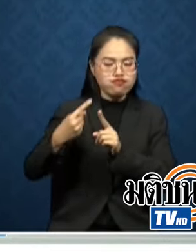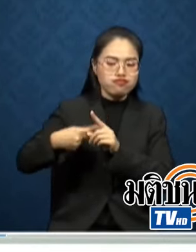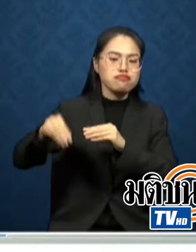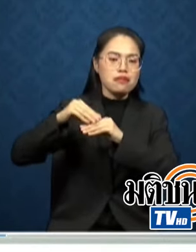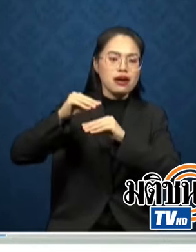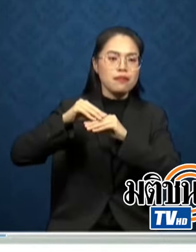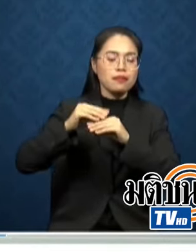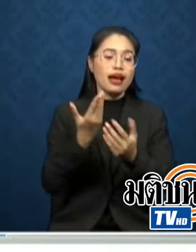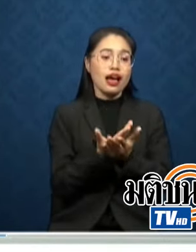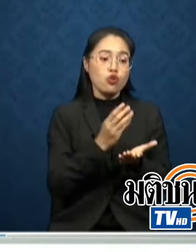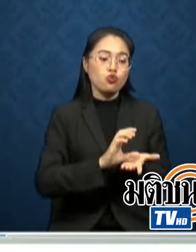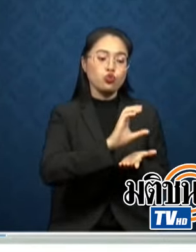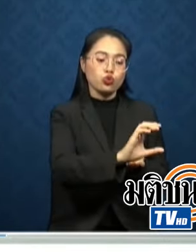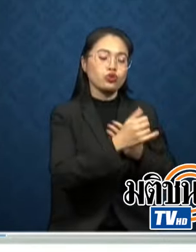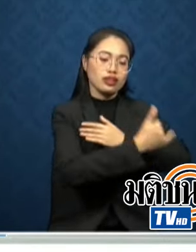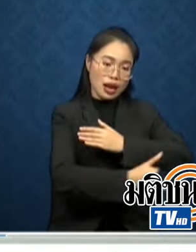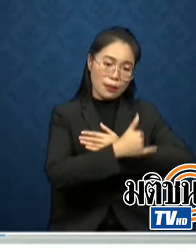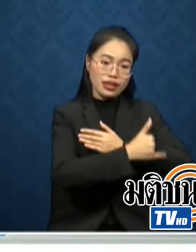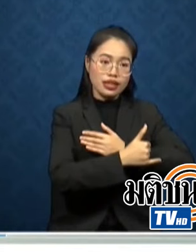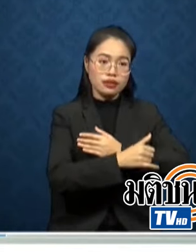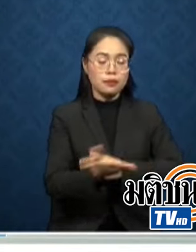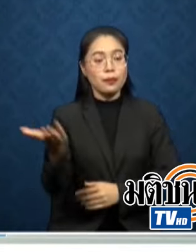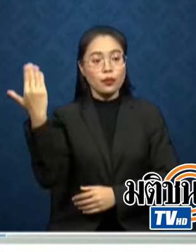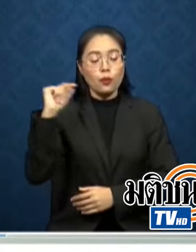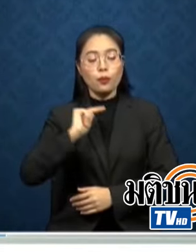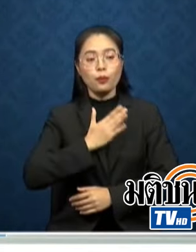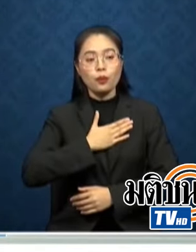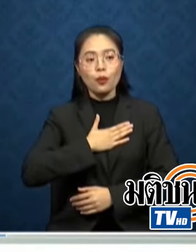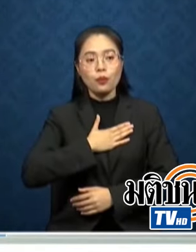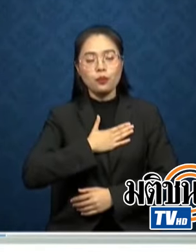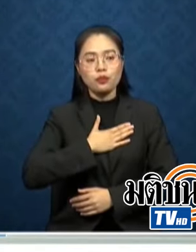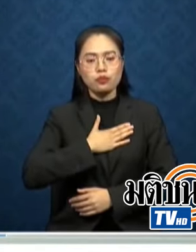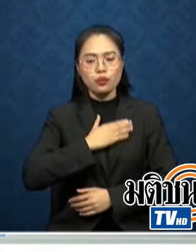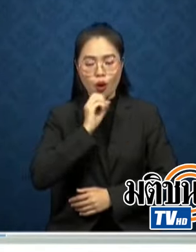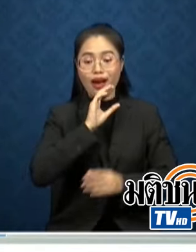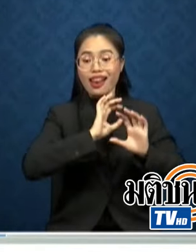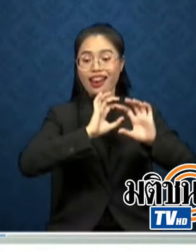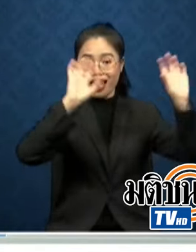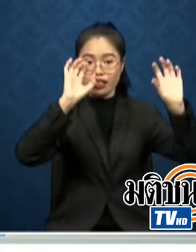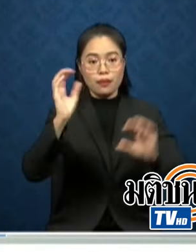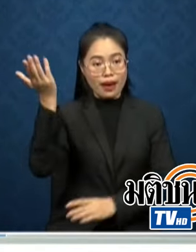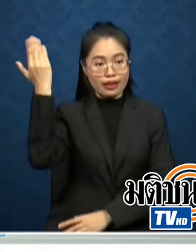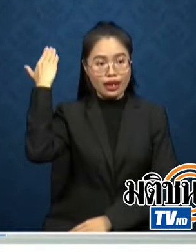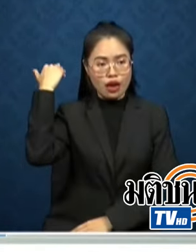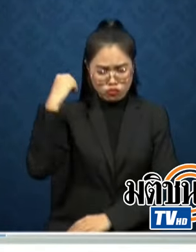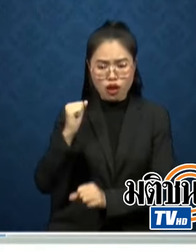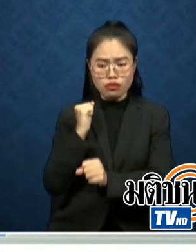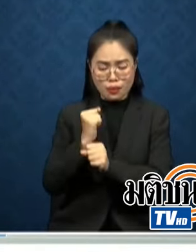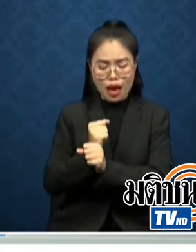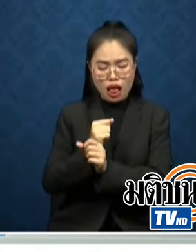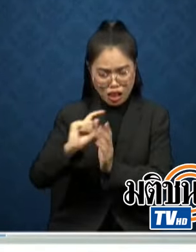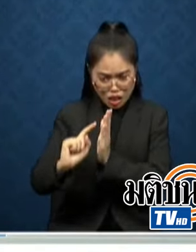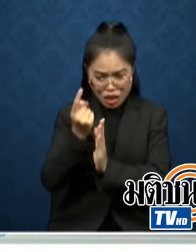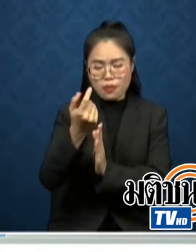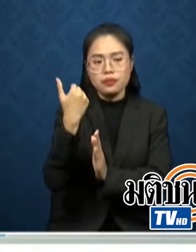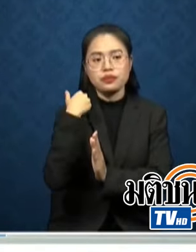ซึ่งกระสืบเนื่องมาจากที่ยืนยันนะครับว่ารัฐบาลก่อนก็มีการทำงานไปบ้างนะครับ